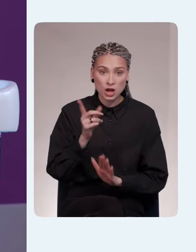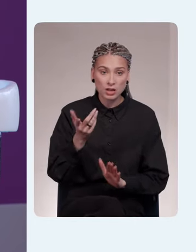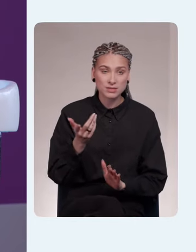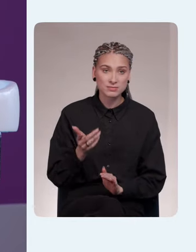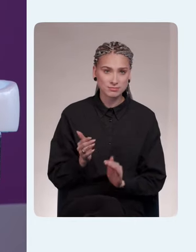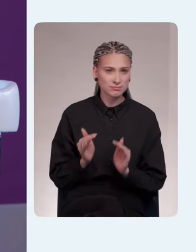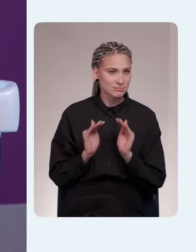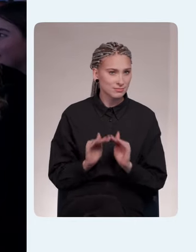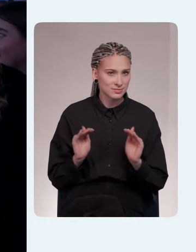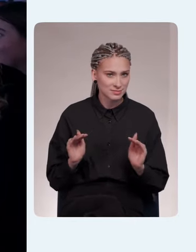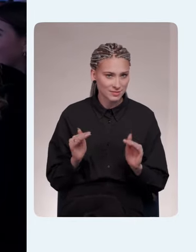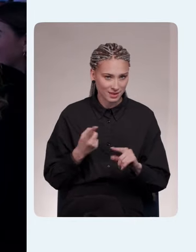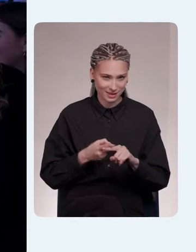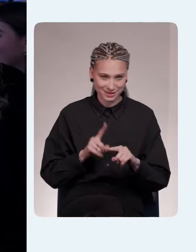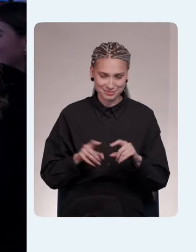разберемся».